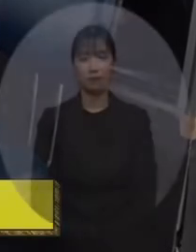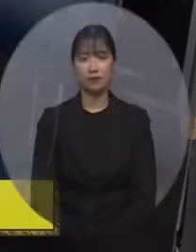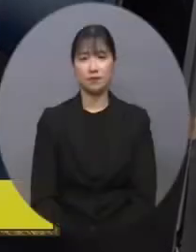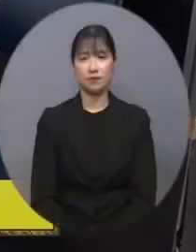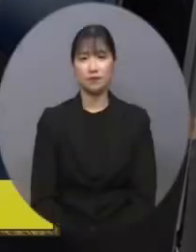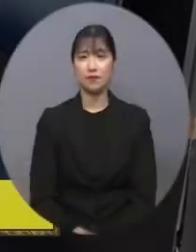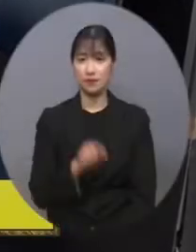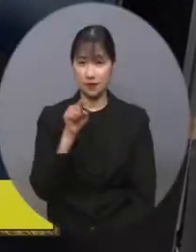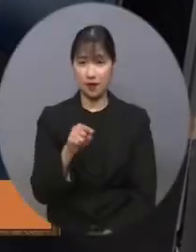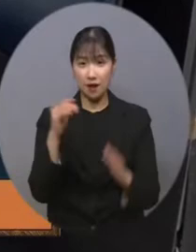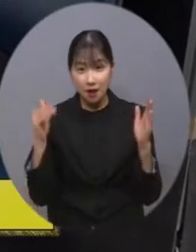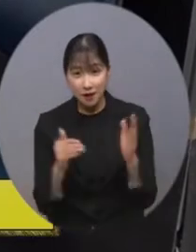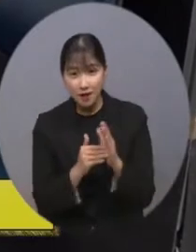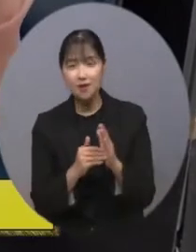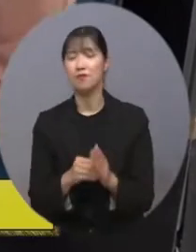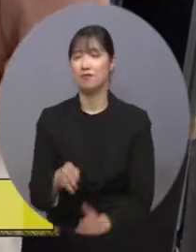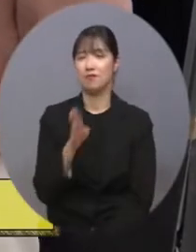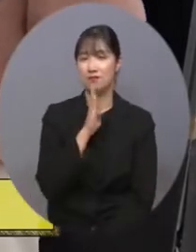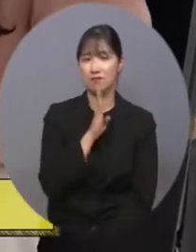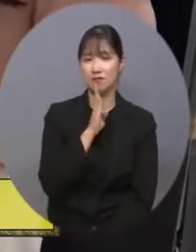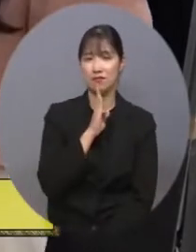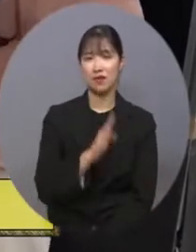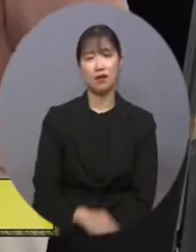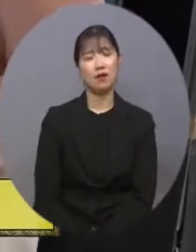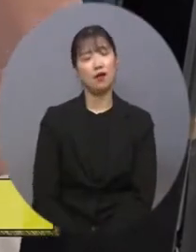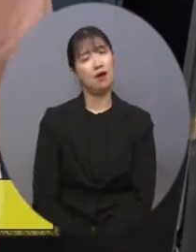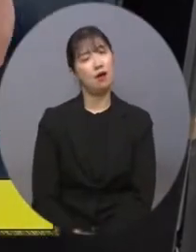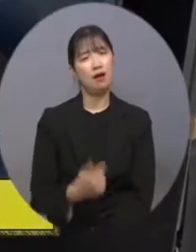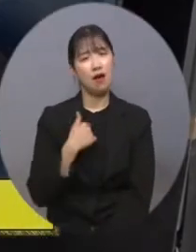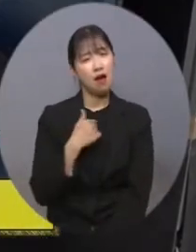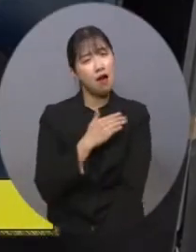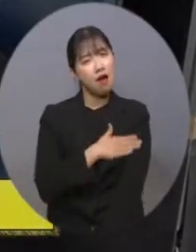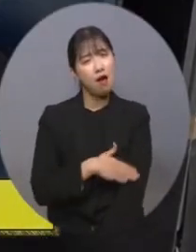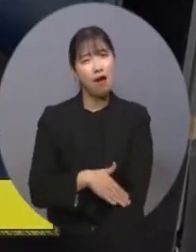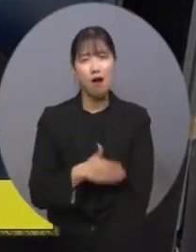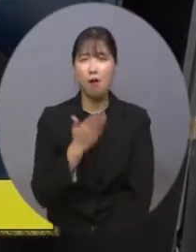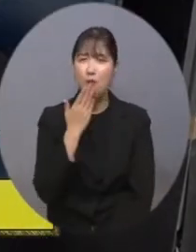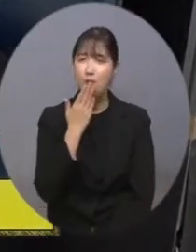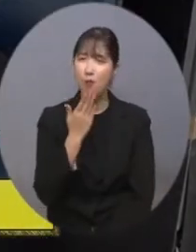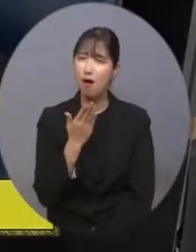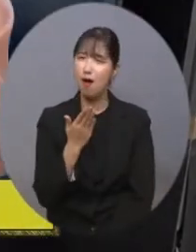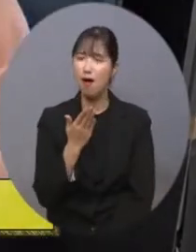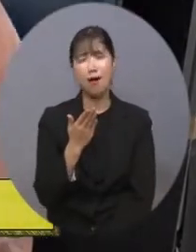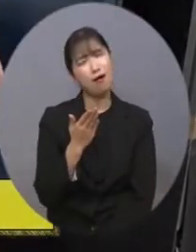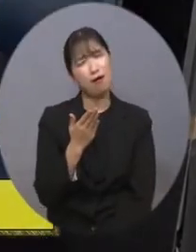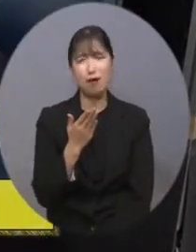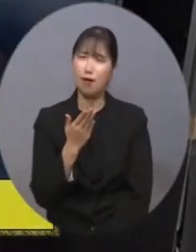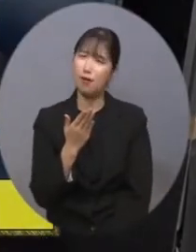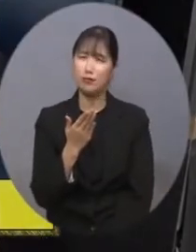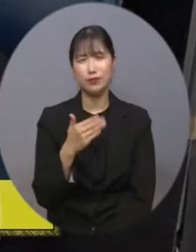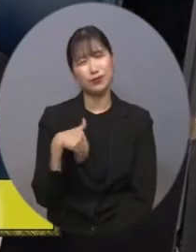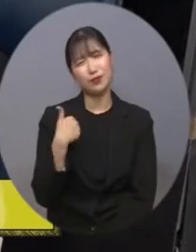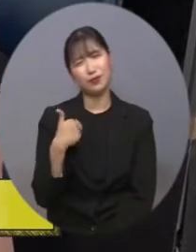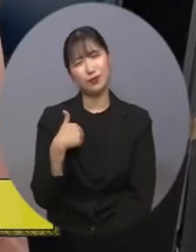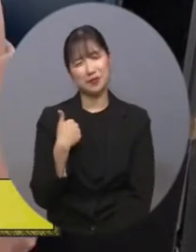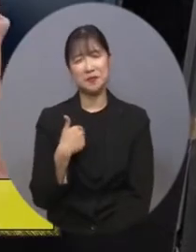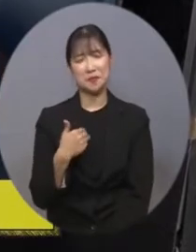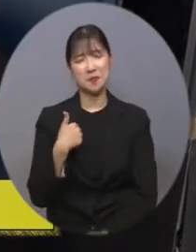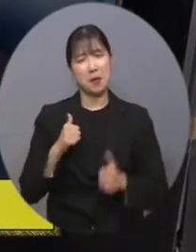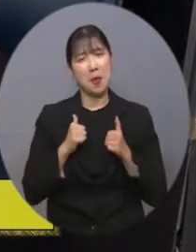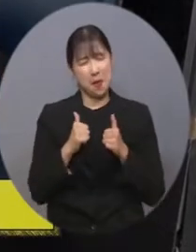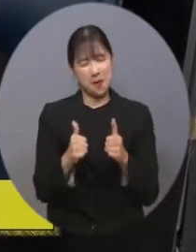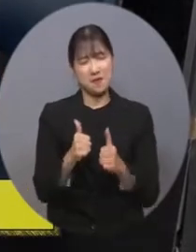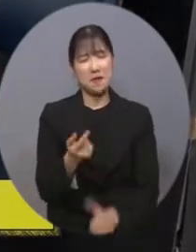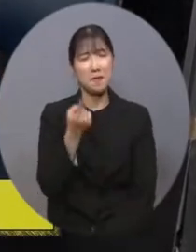이렇게 하면 끝인가요? 네. 아, 이거 제가. 이걸 제가 할 수 있을지 모르겠는데, 제가 한번 열심히